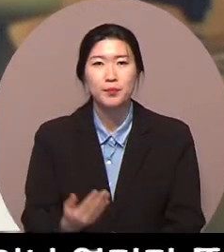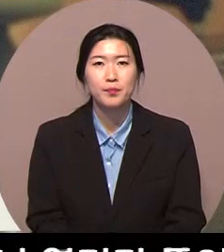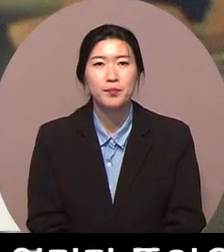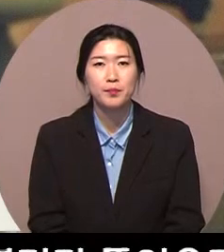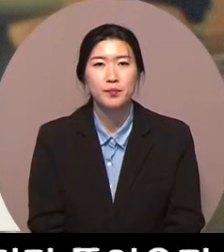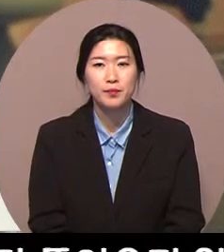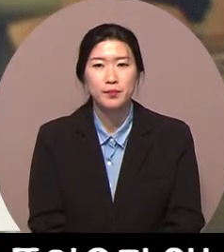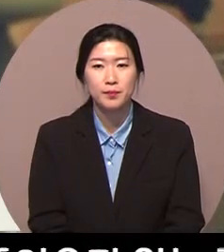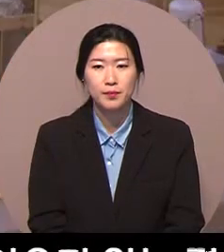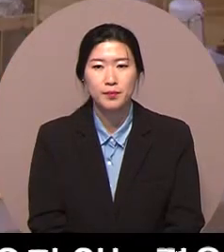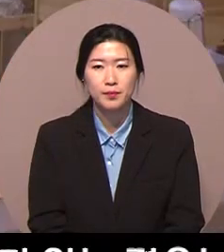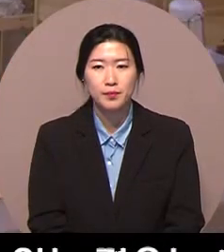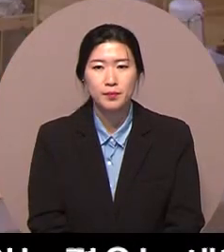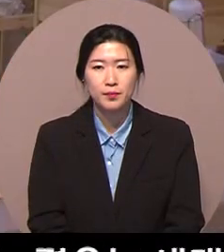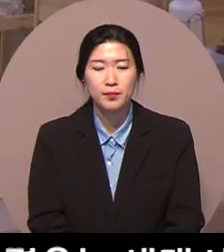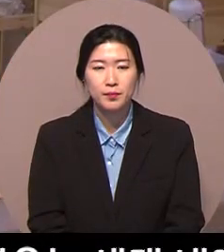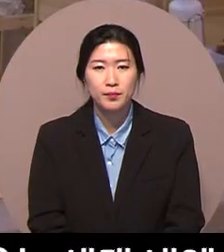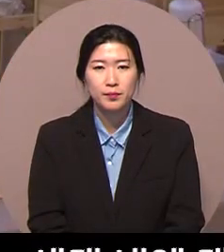전해드립니다.